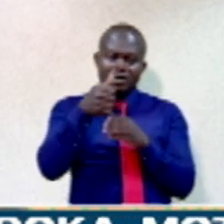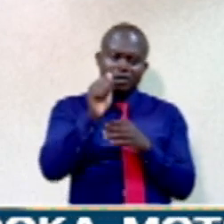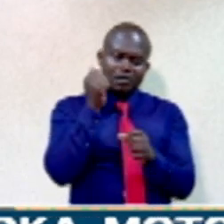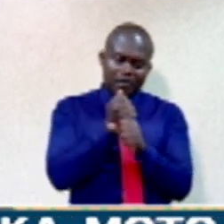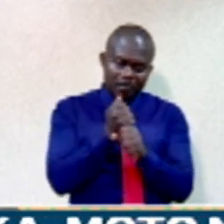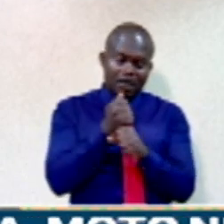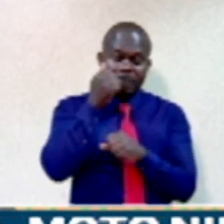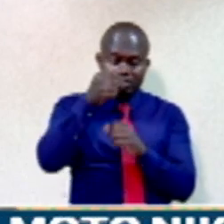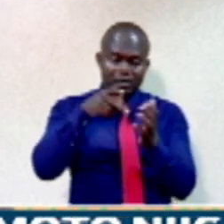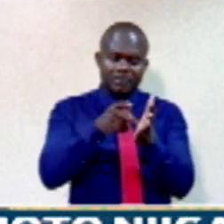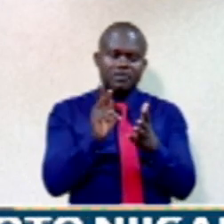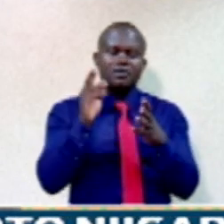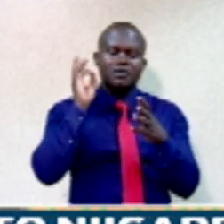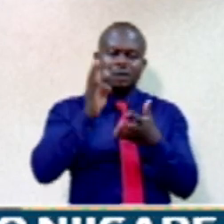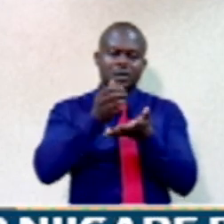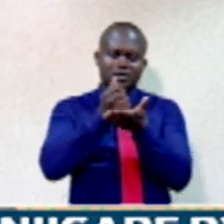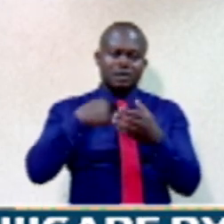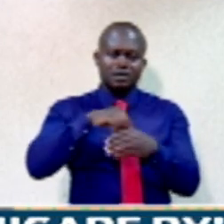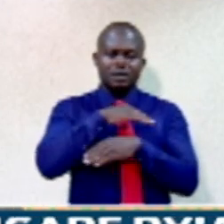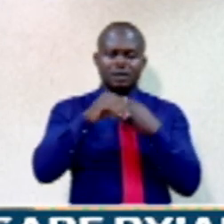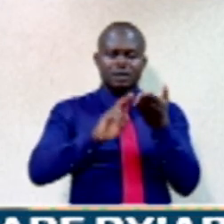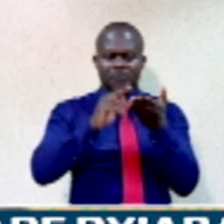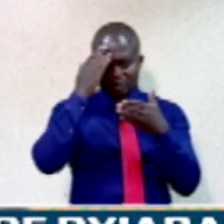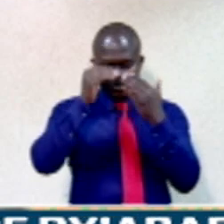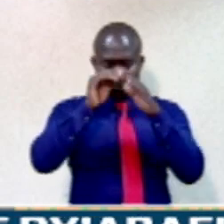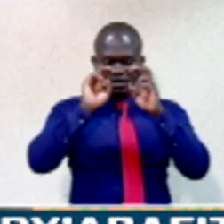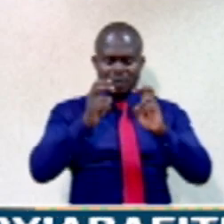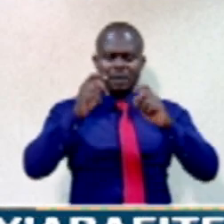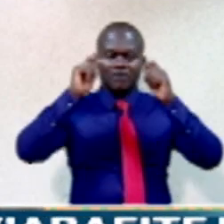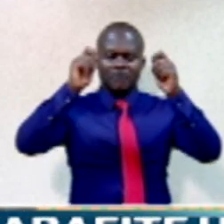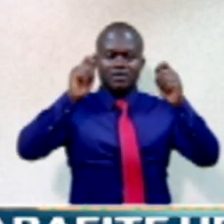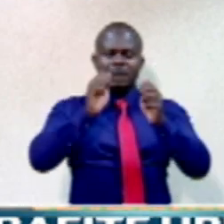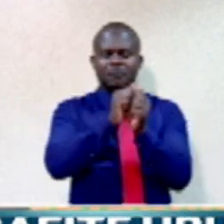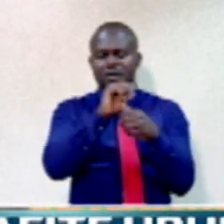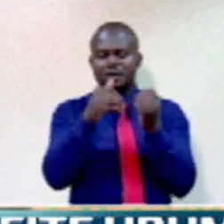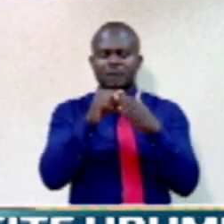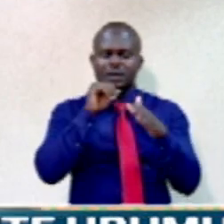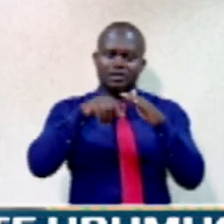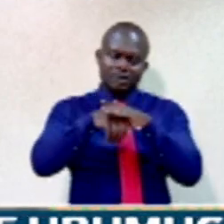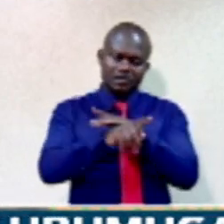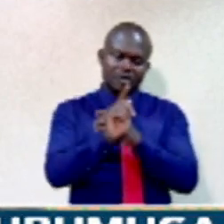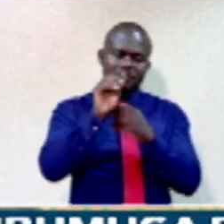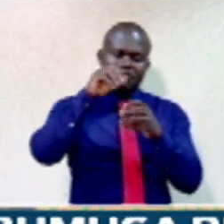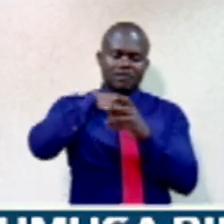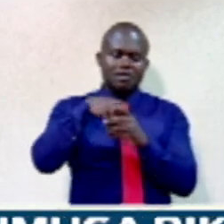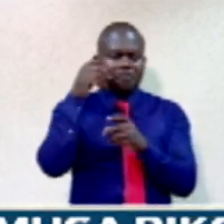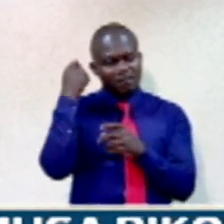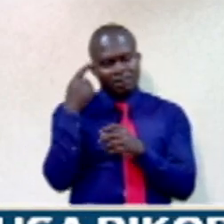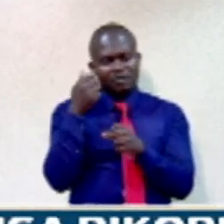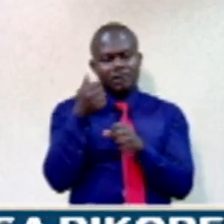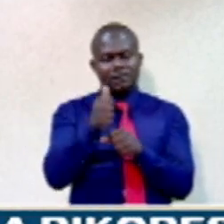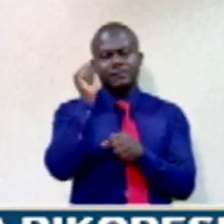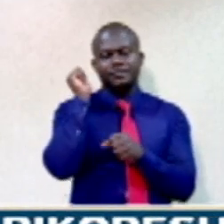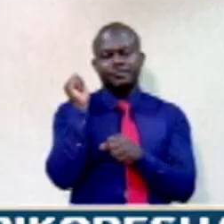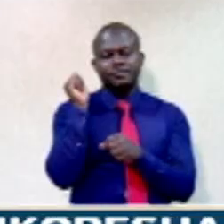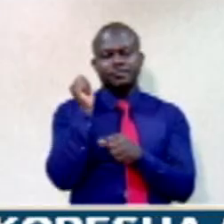bakabona baranishyuwe, biraza kudufasha kubikoresha kugira ngo bibe ubuhamya no ku bandi batarabyinjiramo nabo babiyoboke. Minisiteri